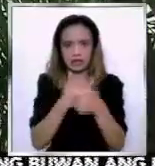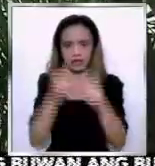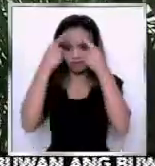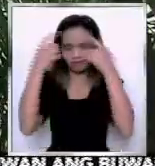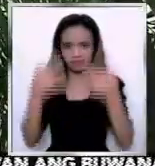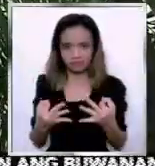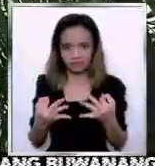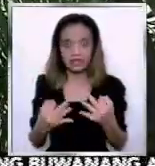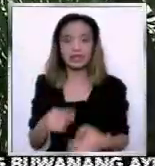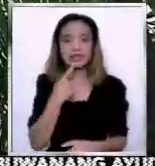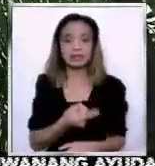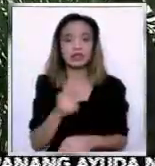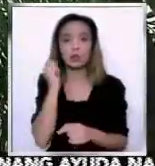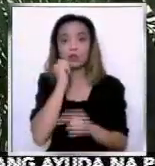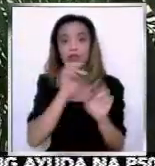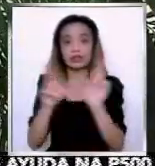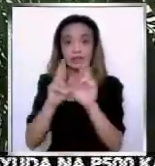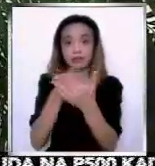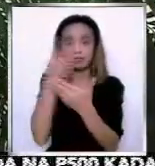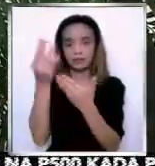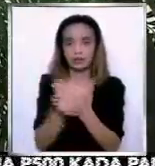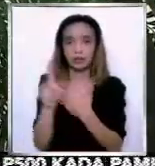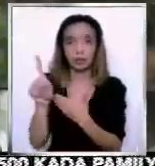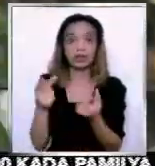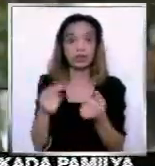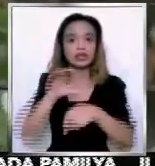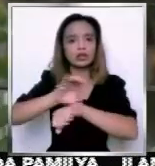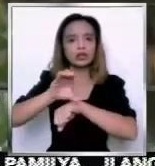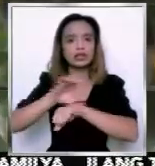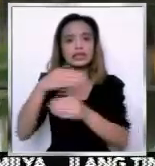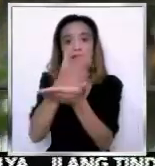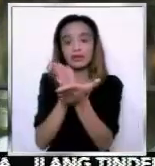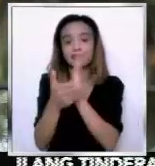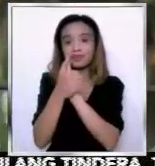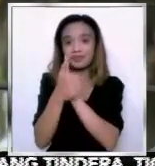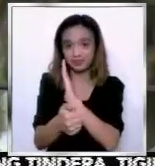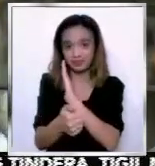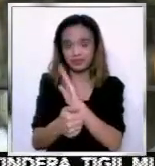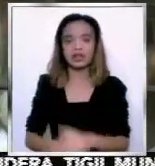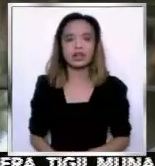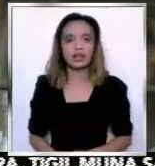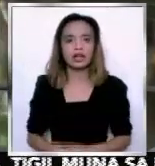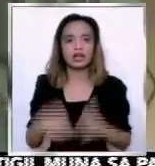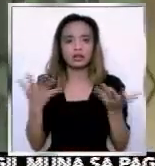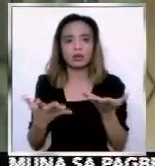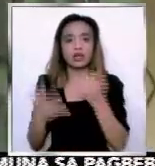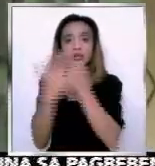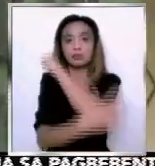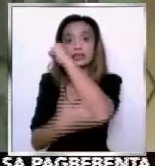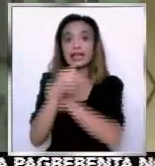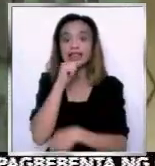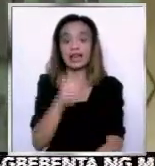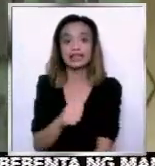briefing, sinabi ng Department of Health na kinonsulta nila ang ilang eksperto tungkol dito. At sa mga bansang hindi na raw required ang pagsusuot